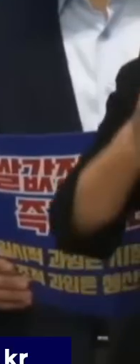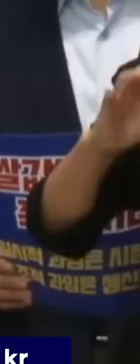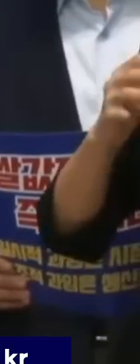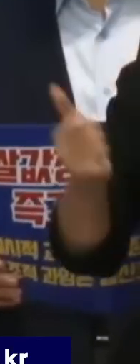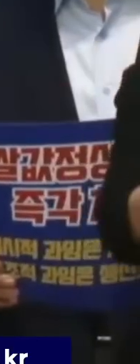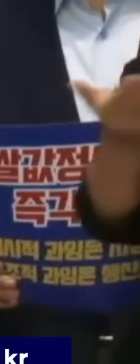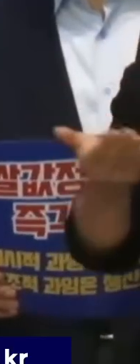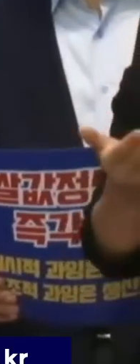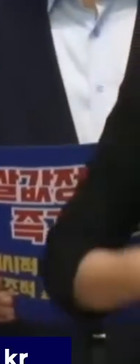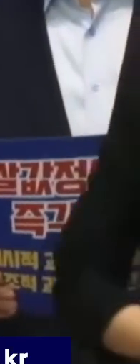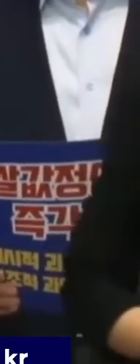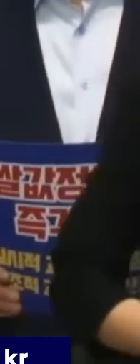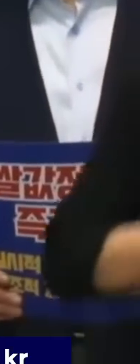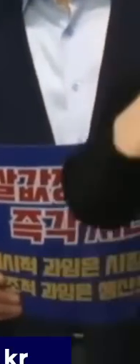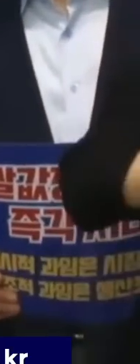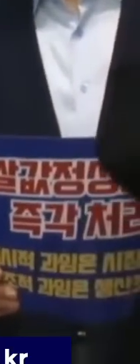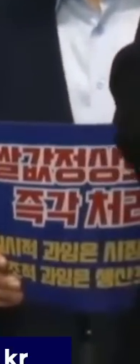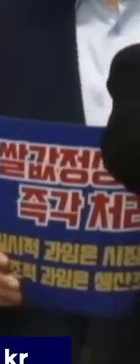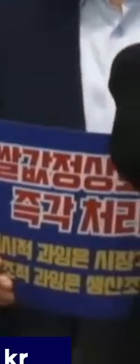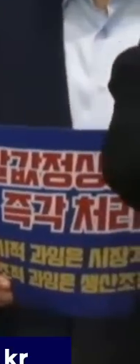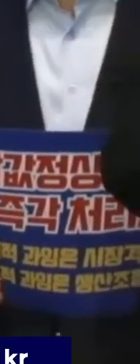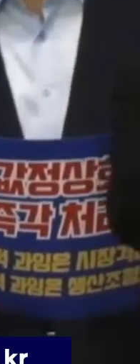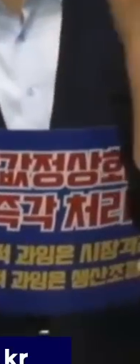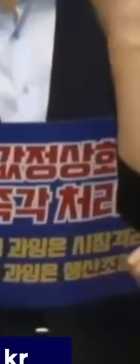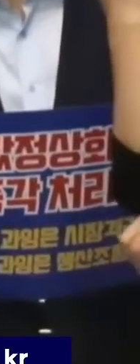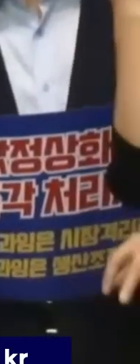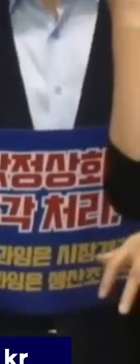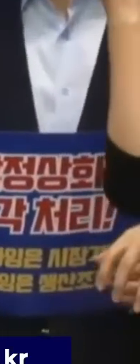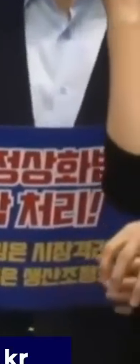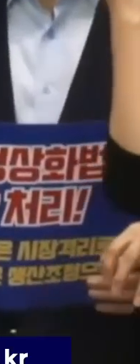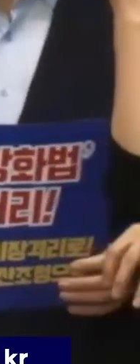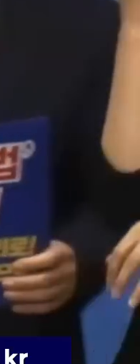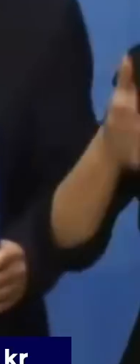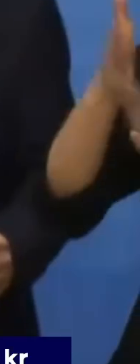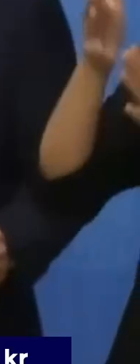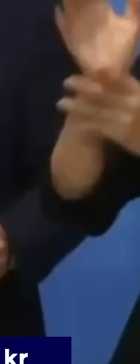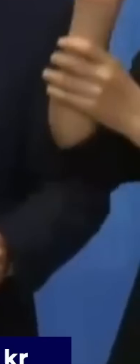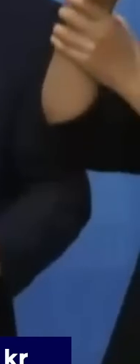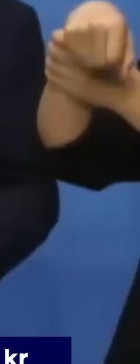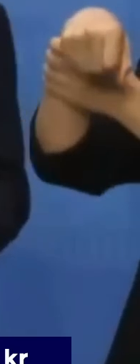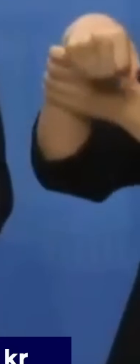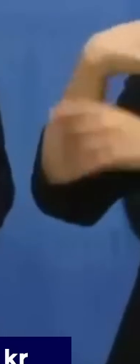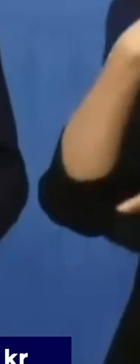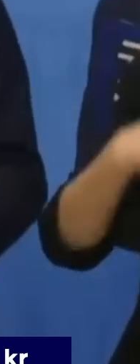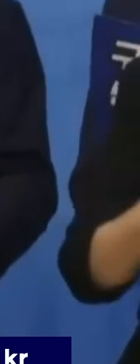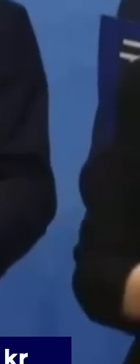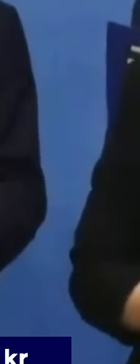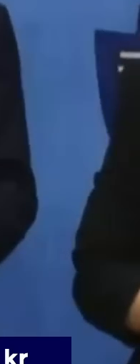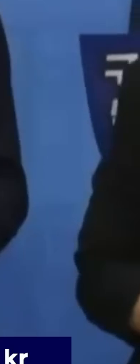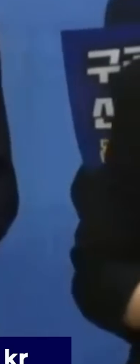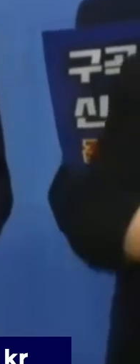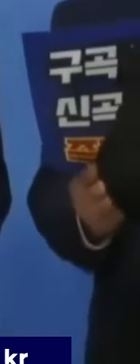존경하는 국민 여러분, 농촌은 뿌리요, 도시는 열매라고 합니다. 농민과 농촌이 살아야